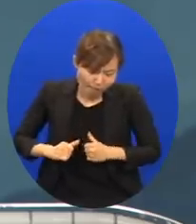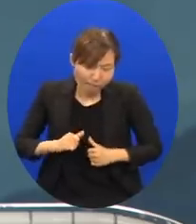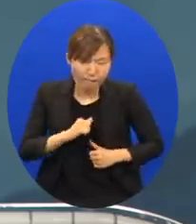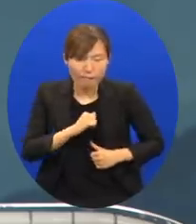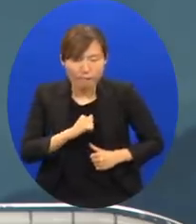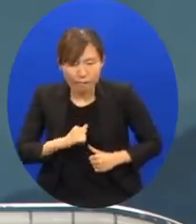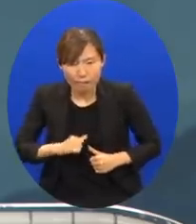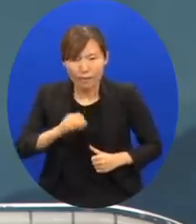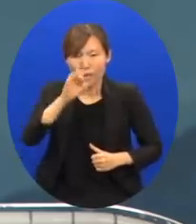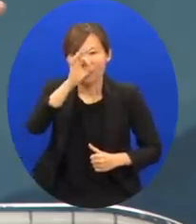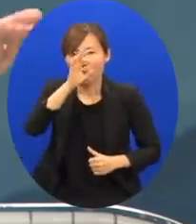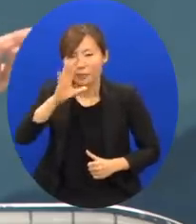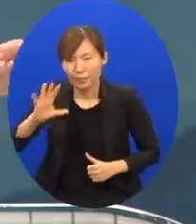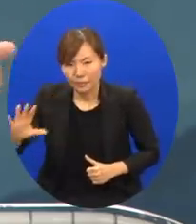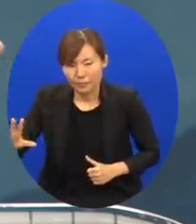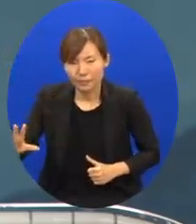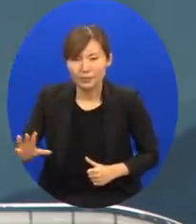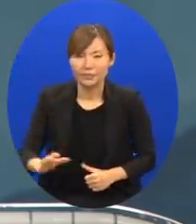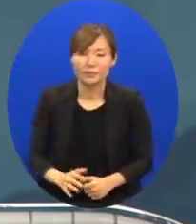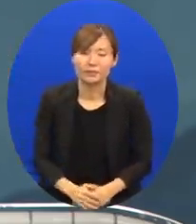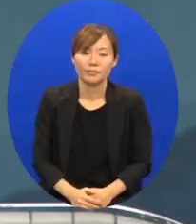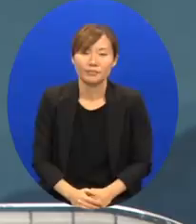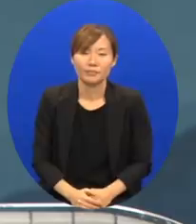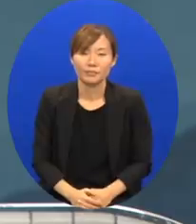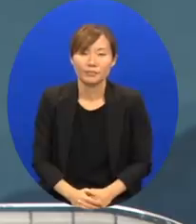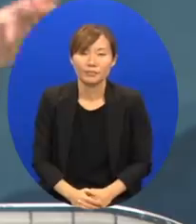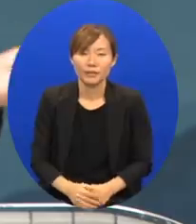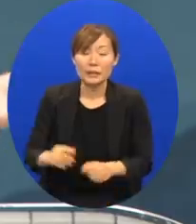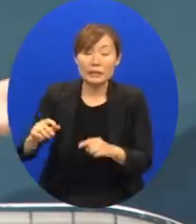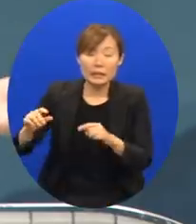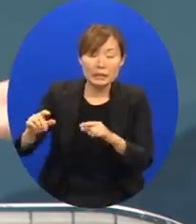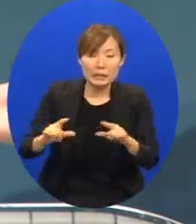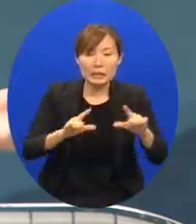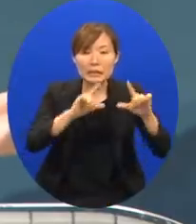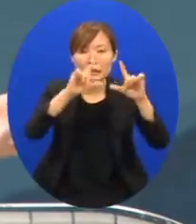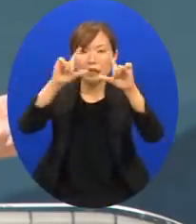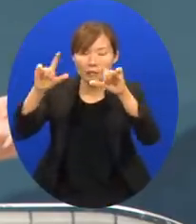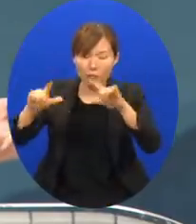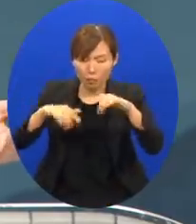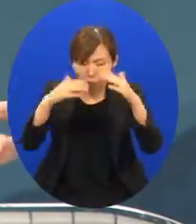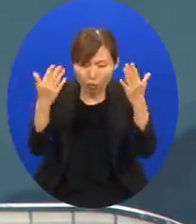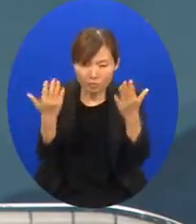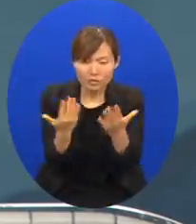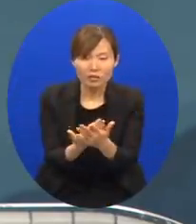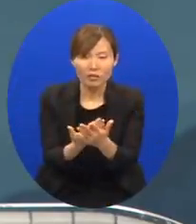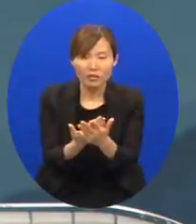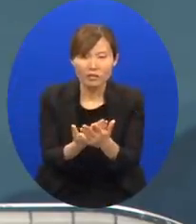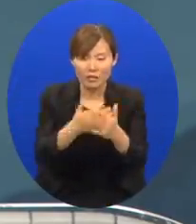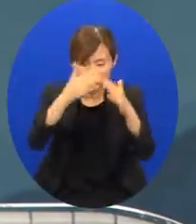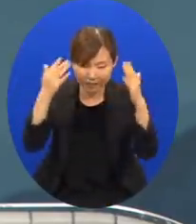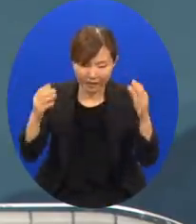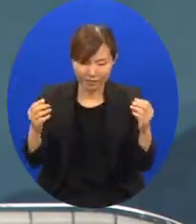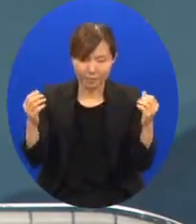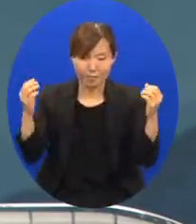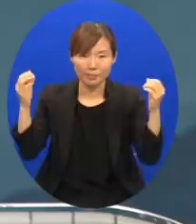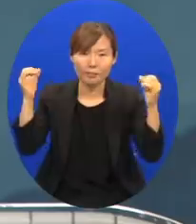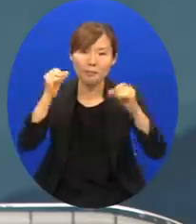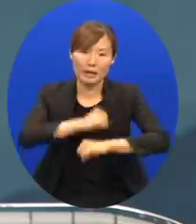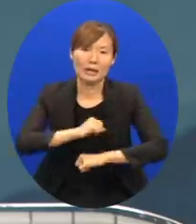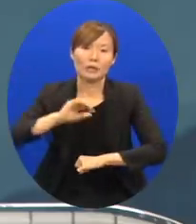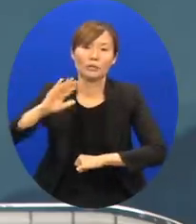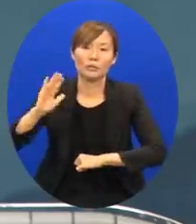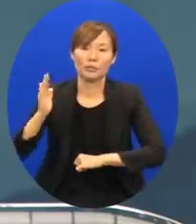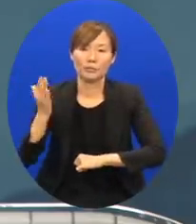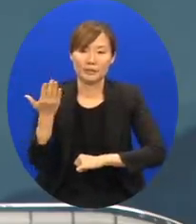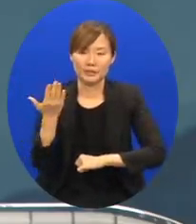그런 비참한 삶이 그 뒤따라 옵니다 삶 전체가 파멸에 이르게 될 거 였어요 목회를